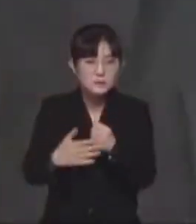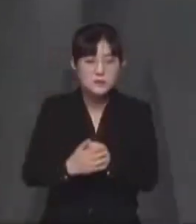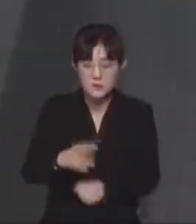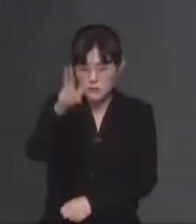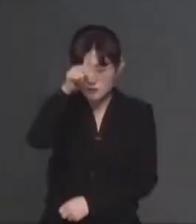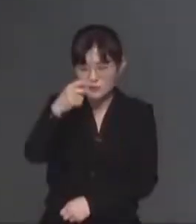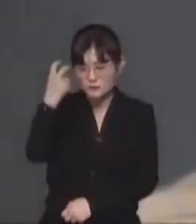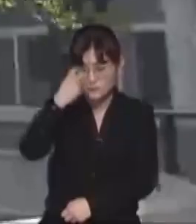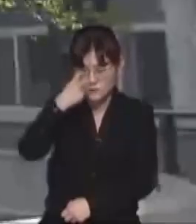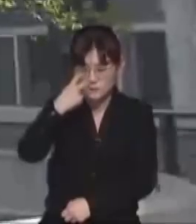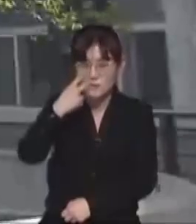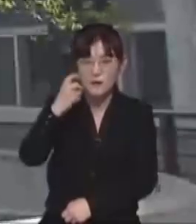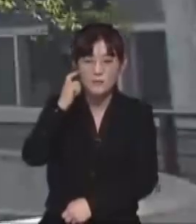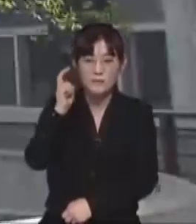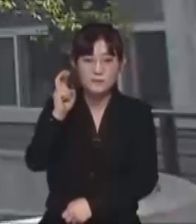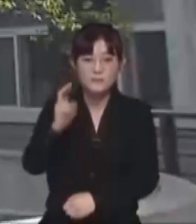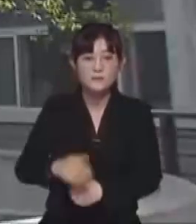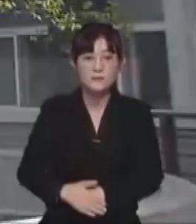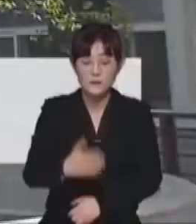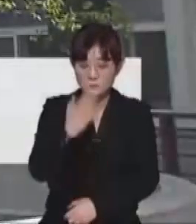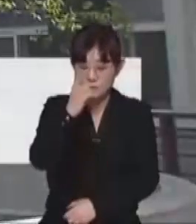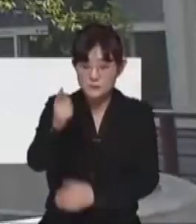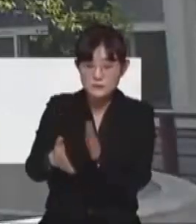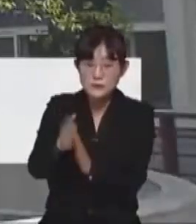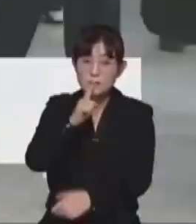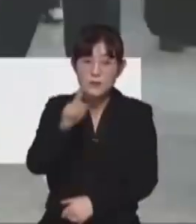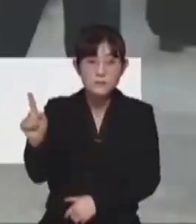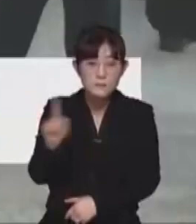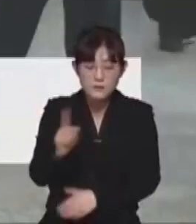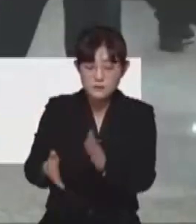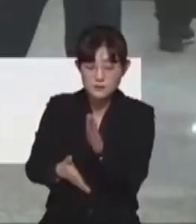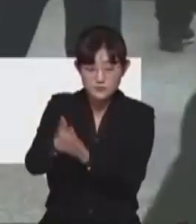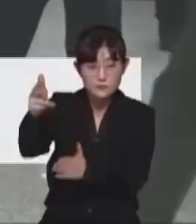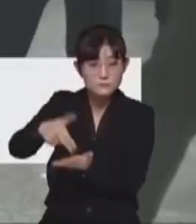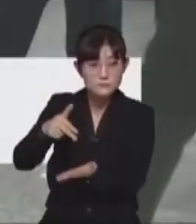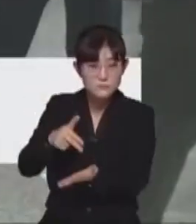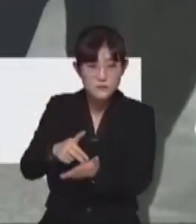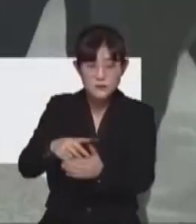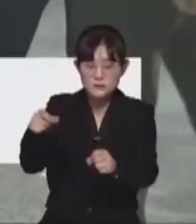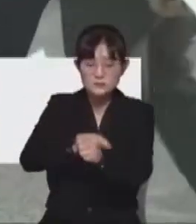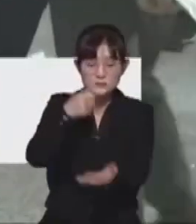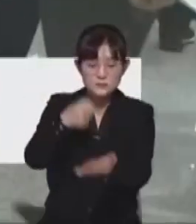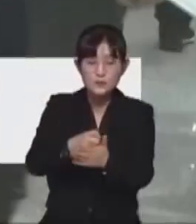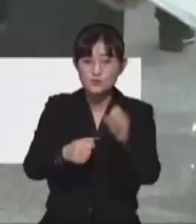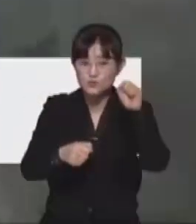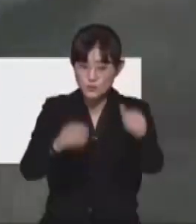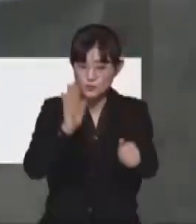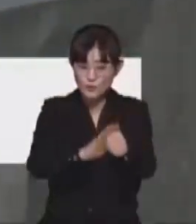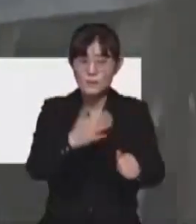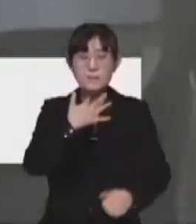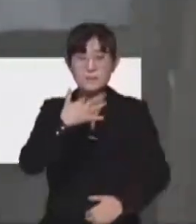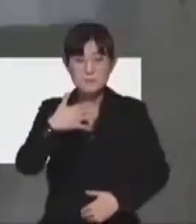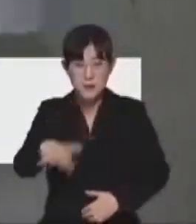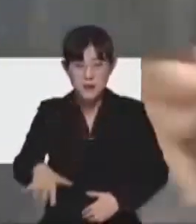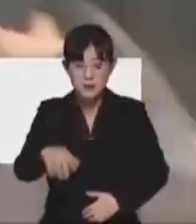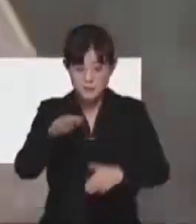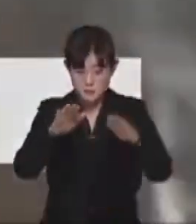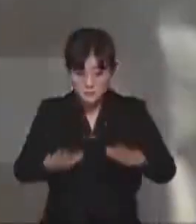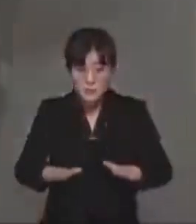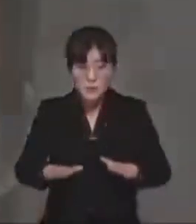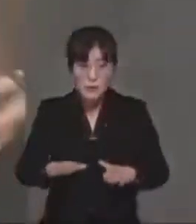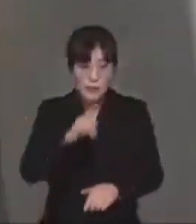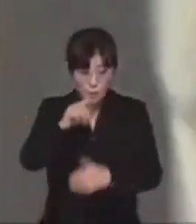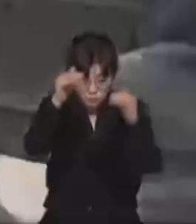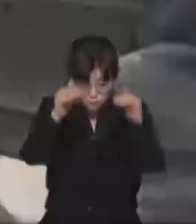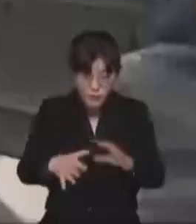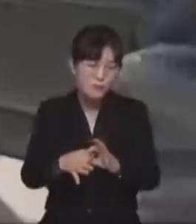보입니다. 순천시는 이에 대해 시 차원에서 특정 후보를 지원한 적이 없어 이번 사건과 관련이 없다고